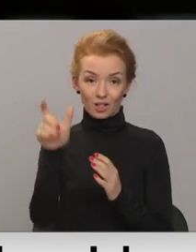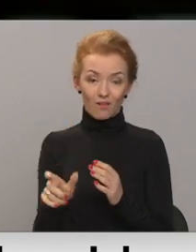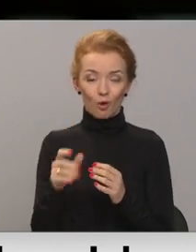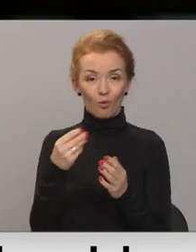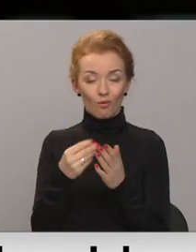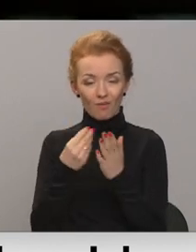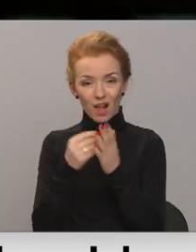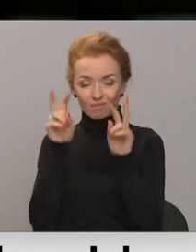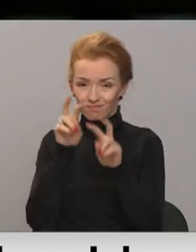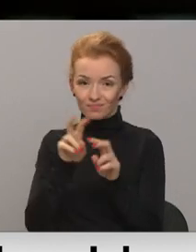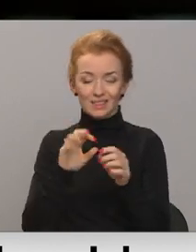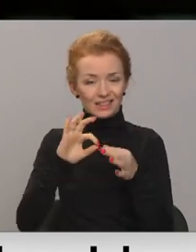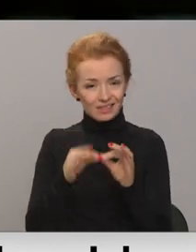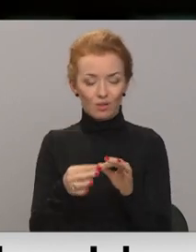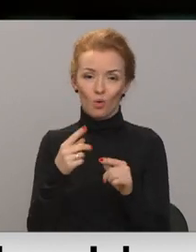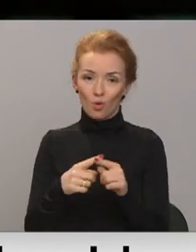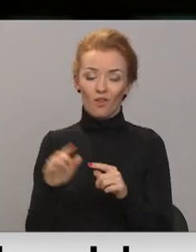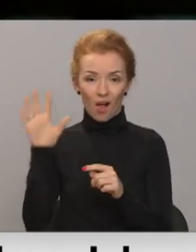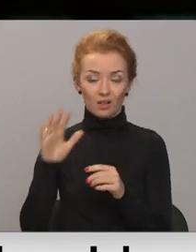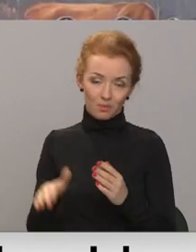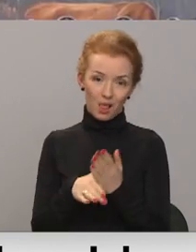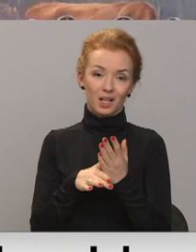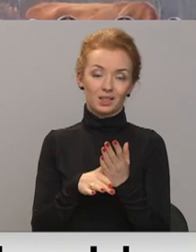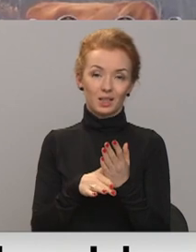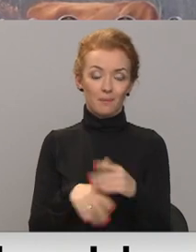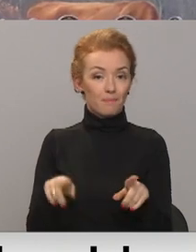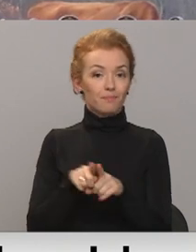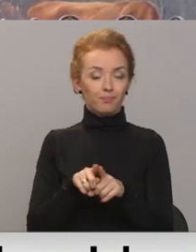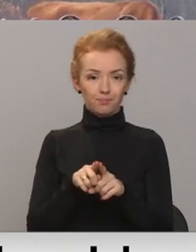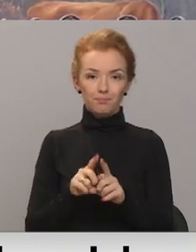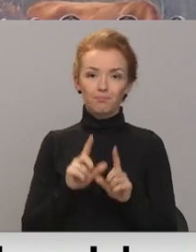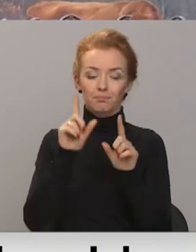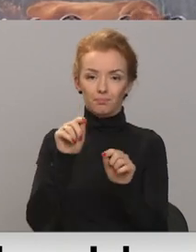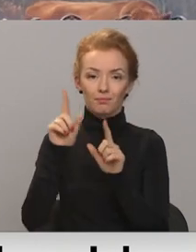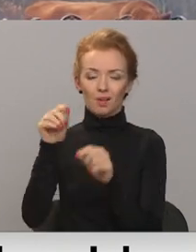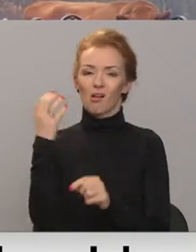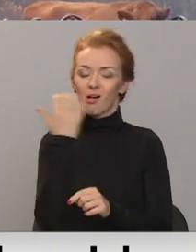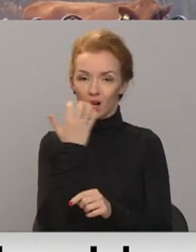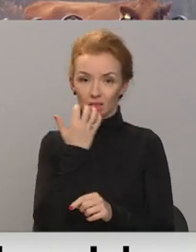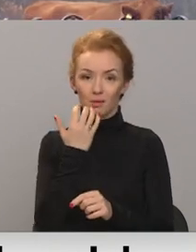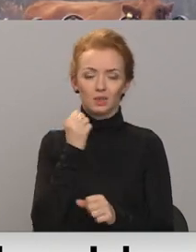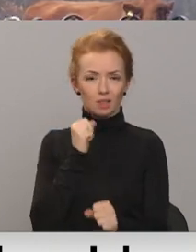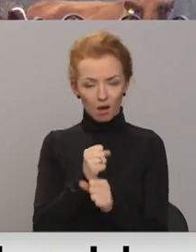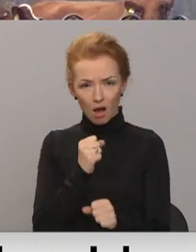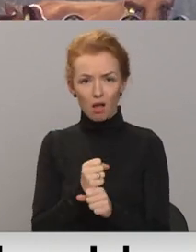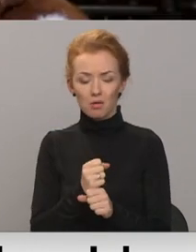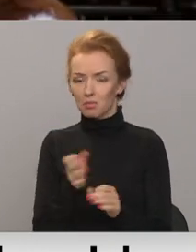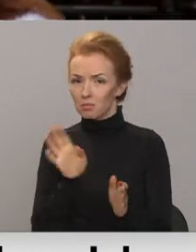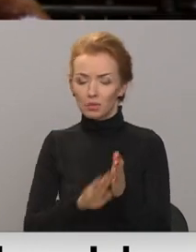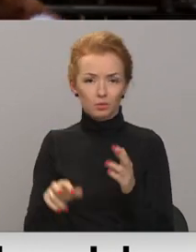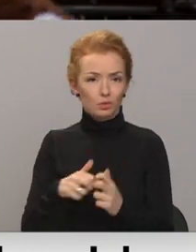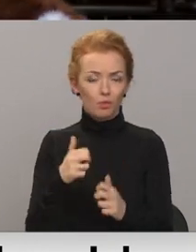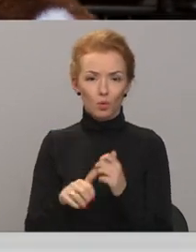cītīgāk, un arī valsts nāks talkā ar savu galvojumu. Arī pabraukojot pa ārzemēm, izstrodoju bez problēmām